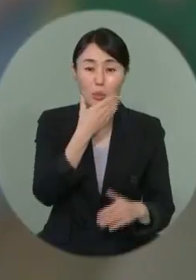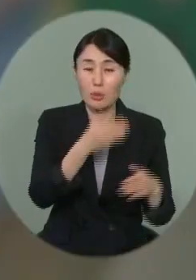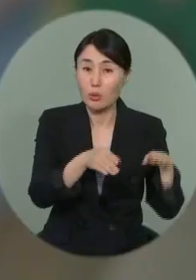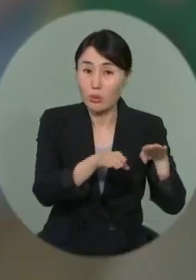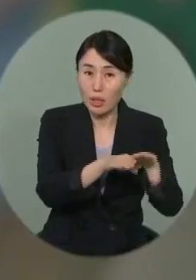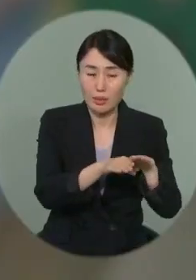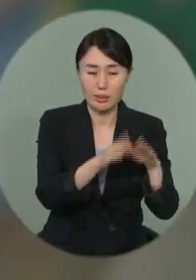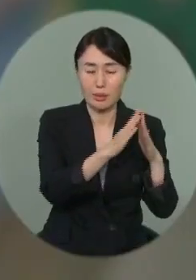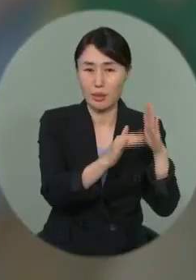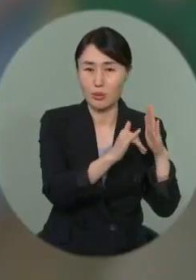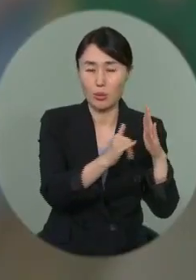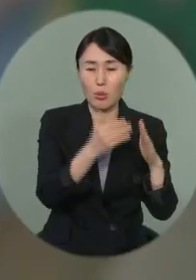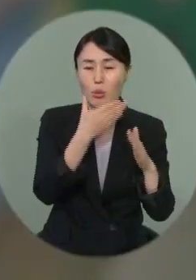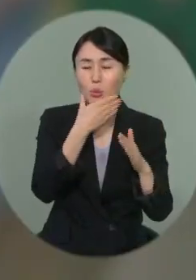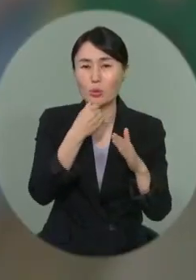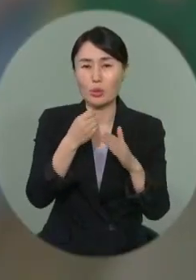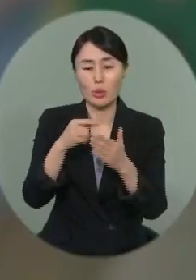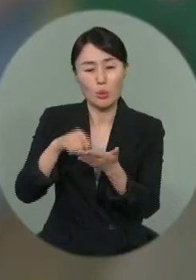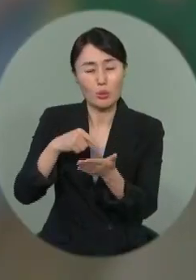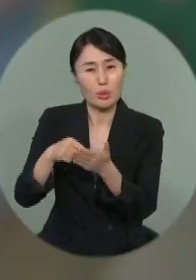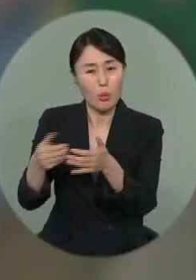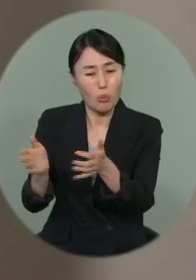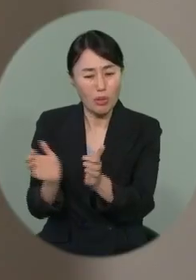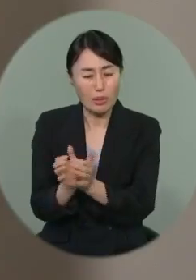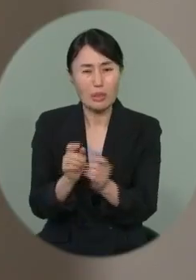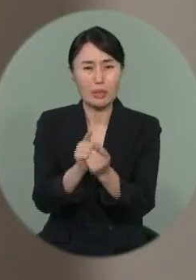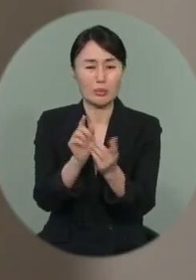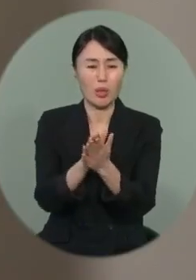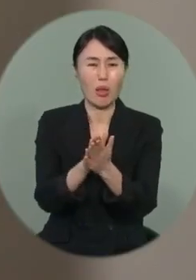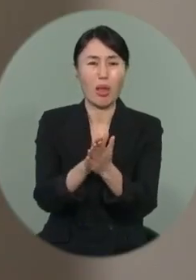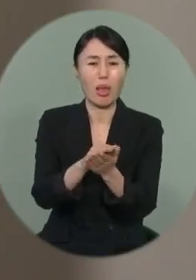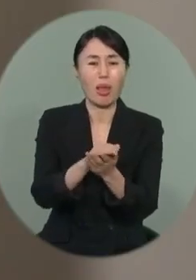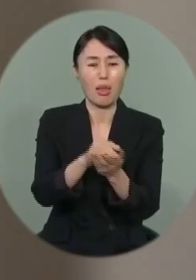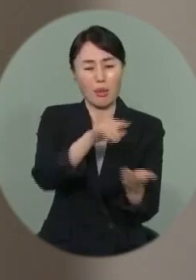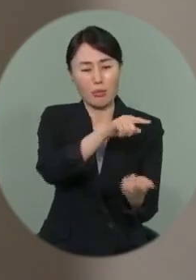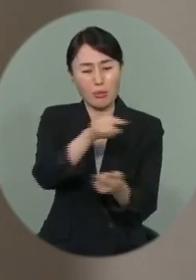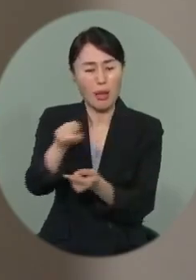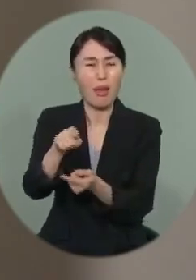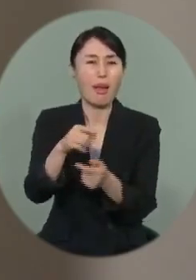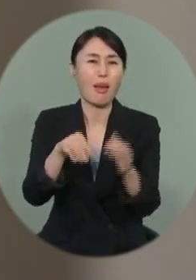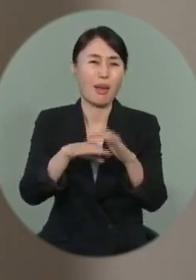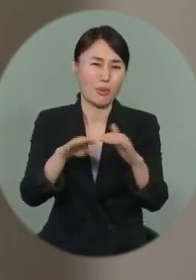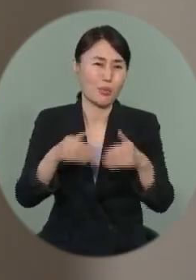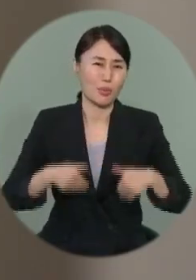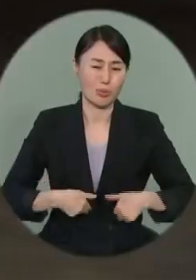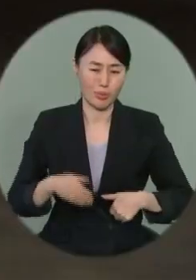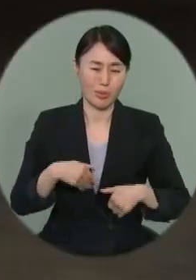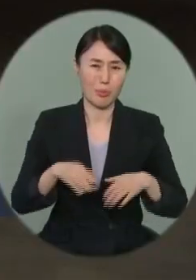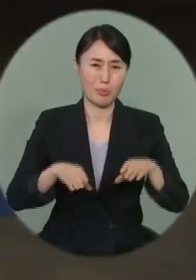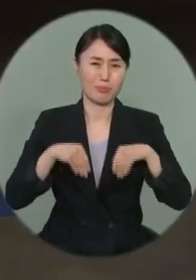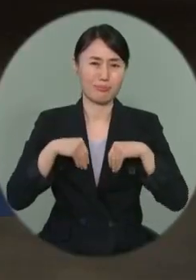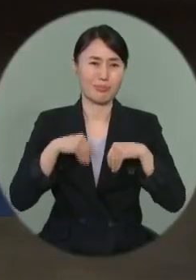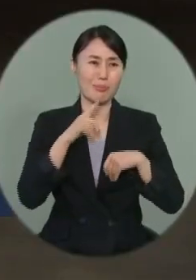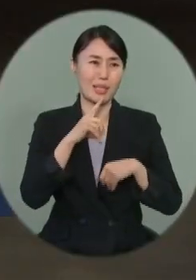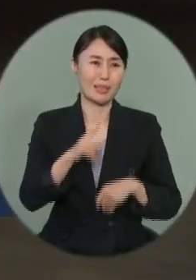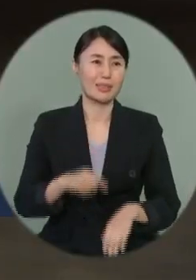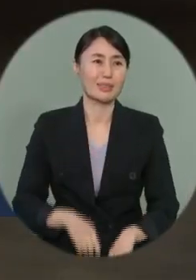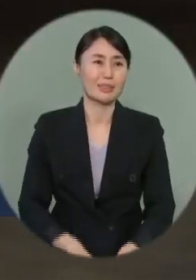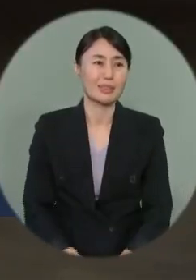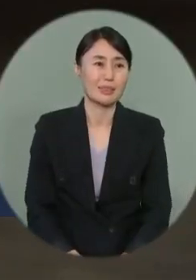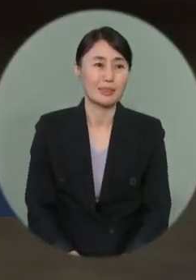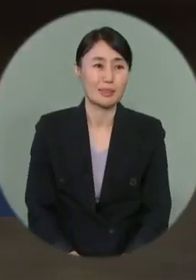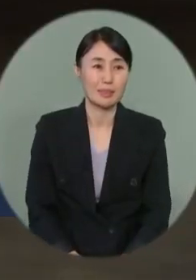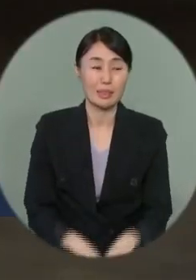역시 유족과 복지공제회 측이 직접 해결해야 할 문제라며 사실상 뒷짐만 지고 있는 모양새입니다. 유가족